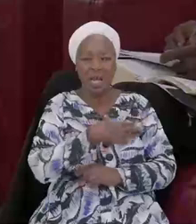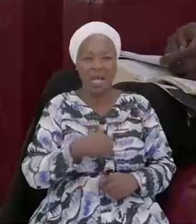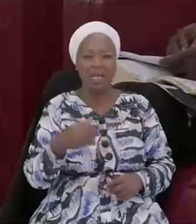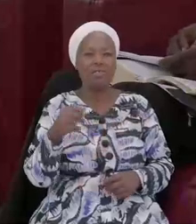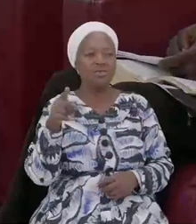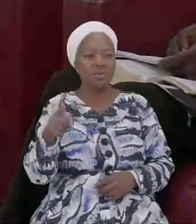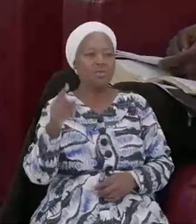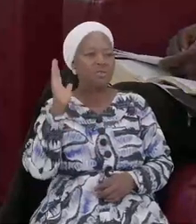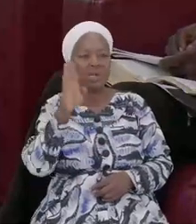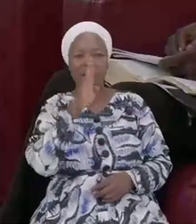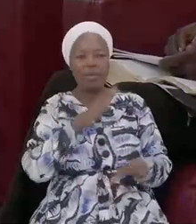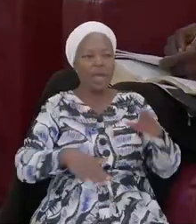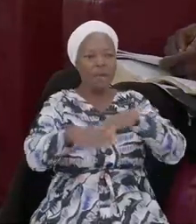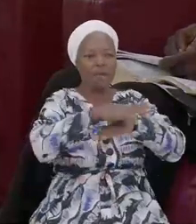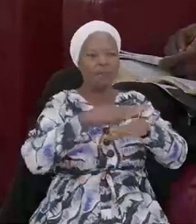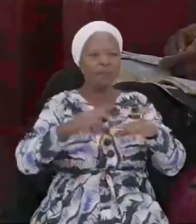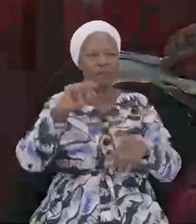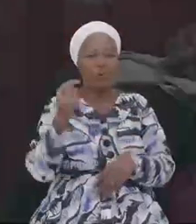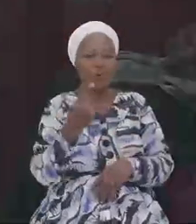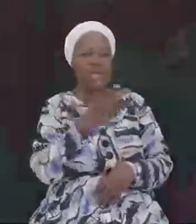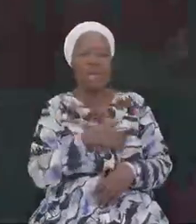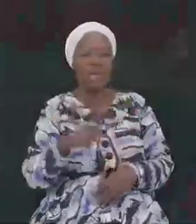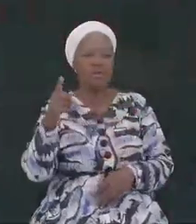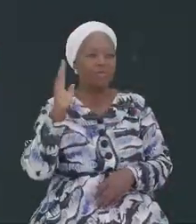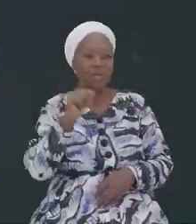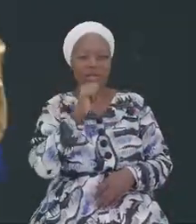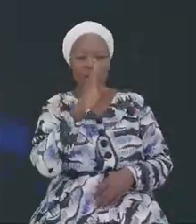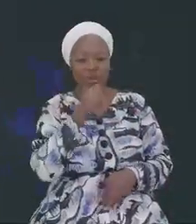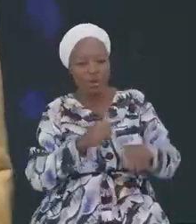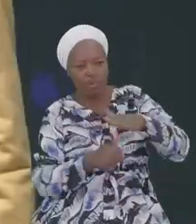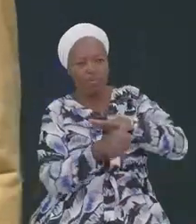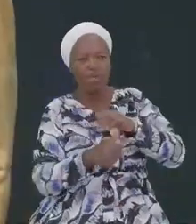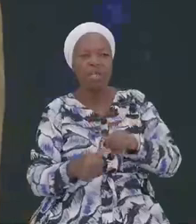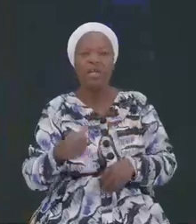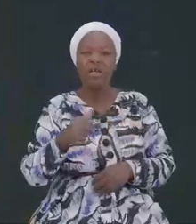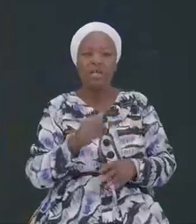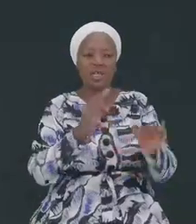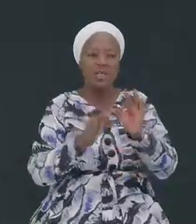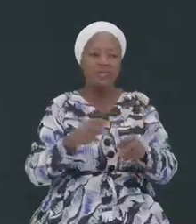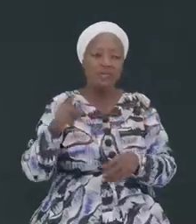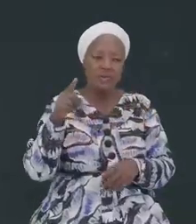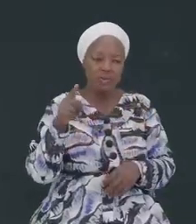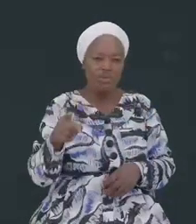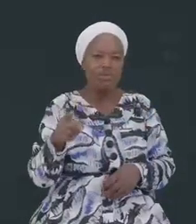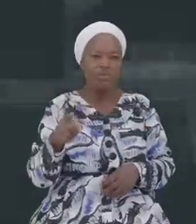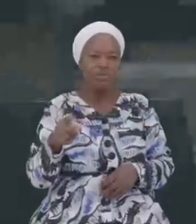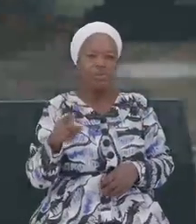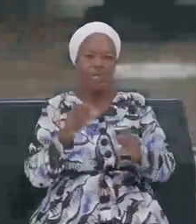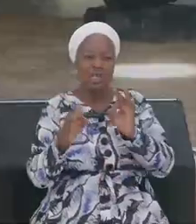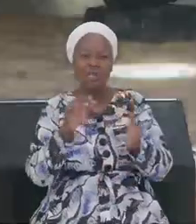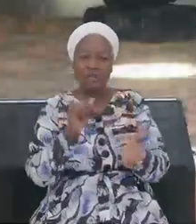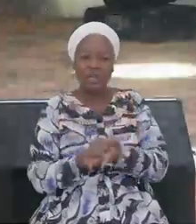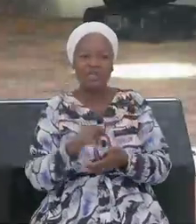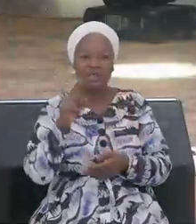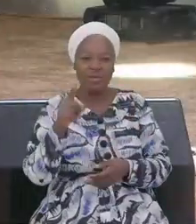la queue. Tu seras toujours en haut et tu ne seras jamais en bas. Lorsque tu obéiras